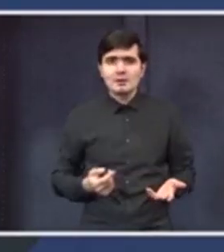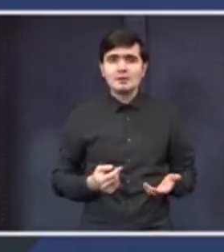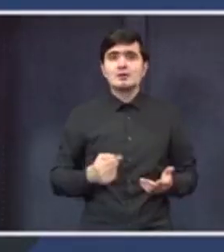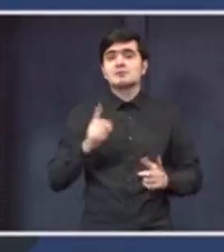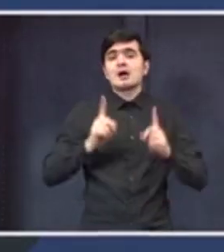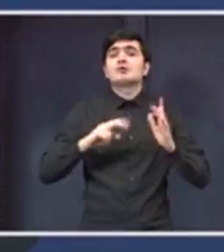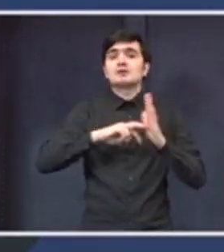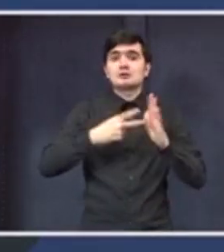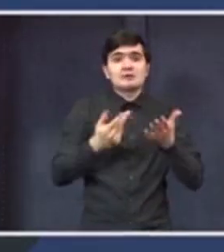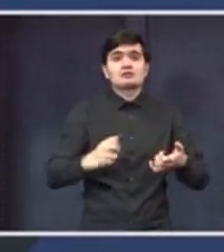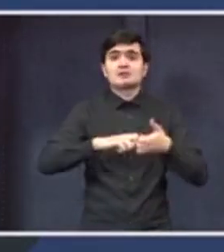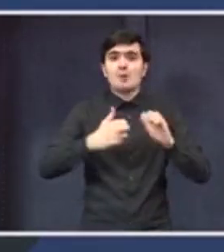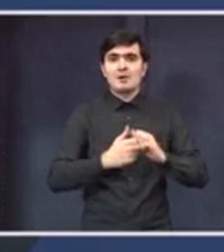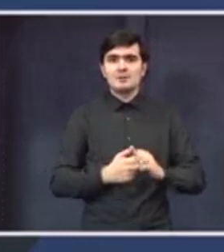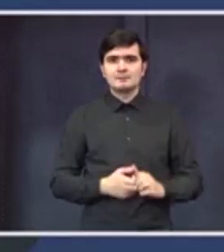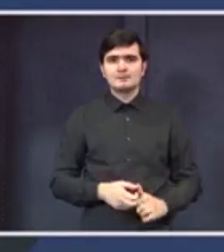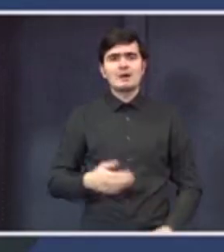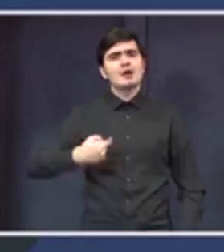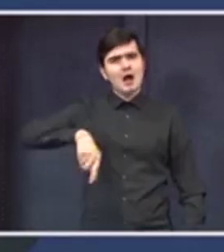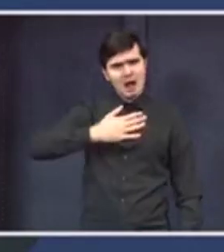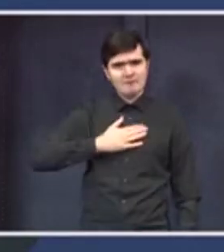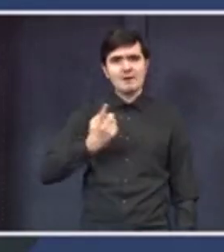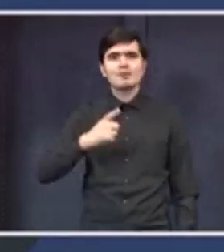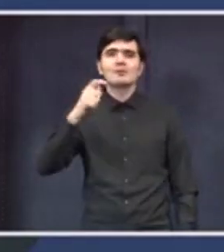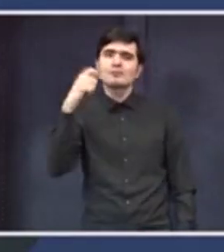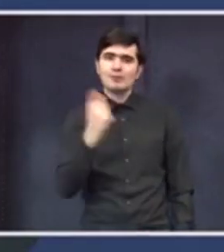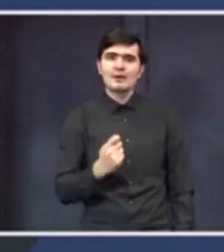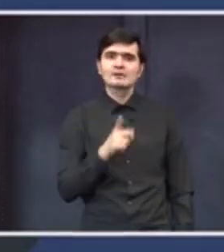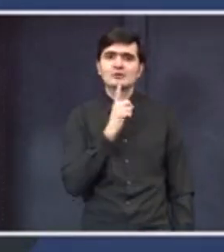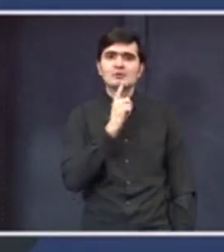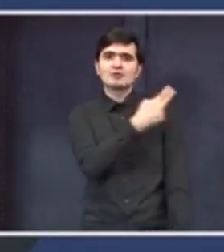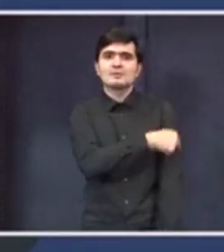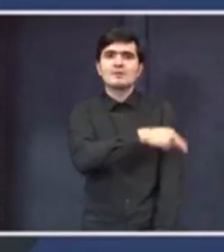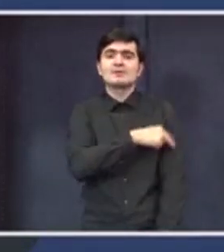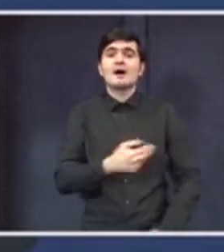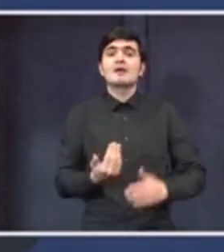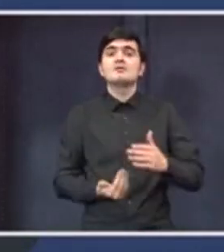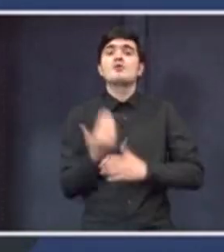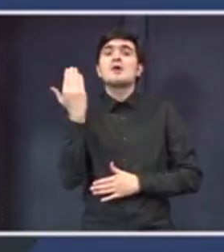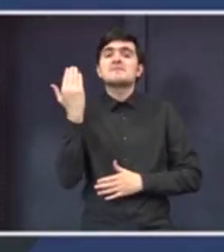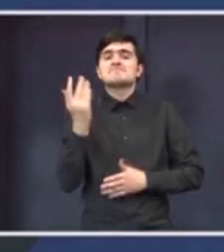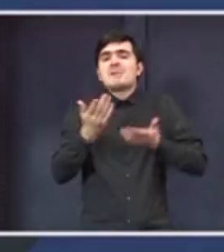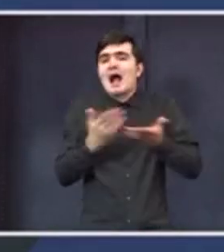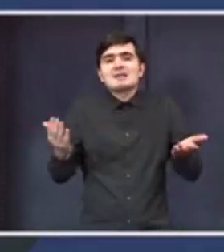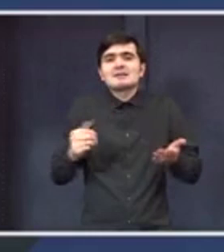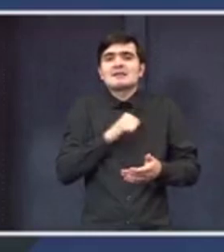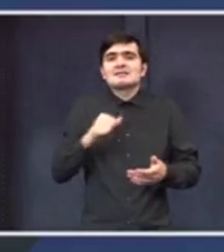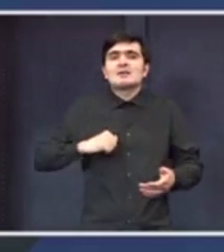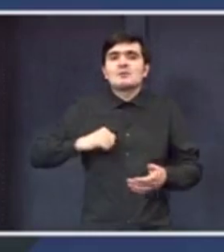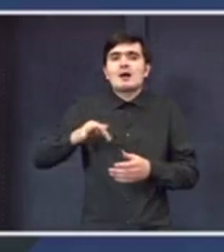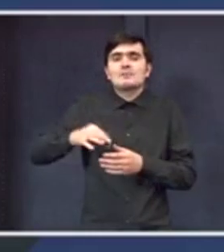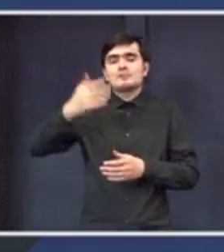fi rezolvată. Avem un proiect. Proiectul este Spitale Noi. Este singura soluție de a scăpa de aceste